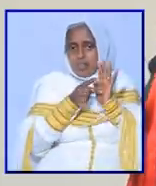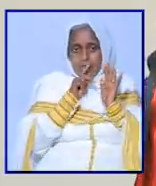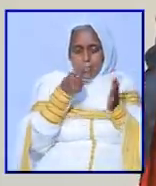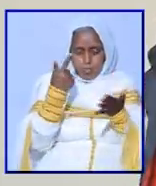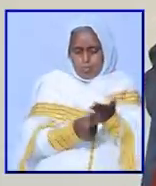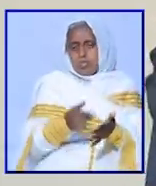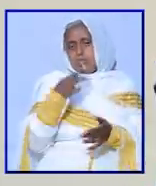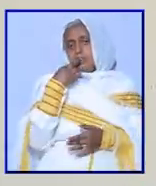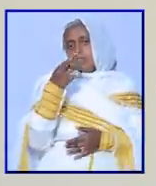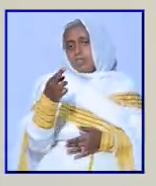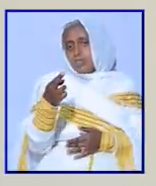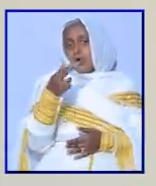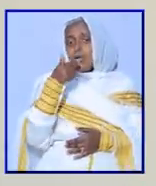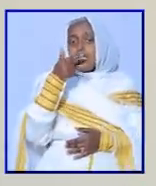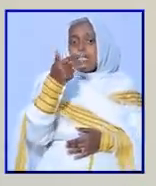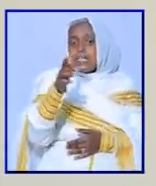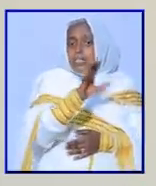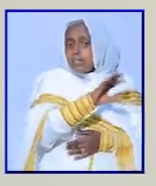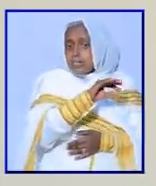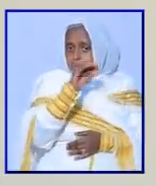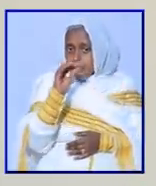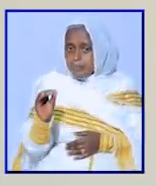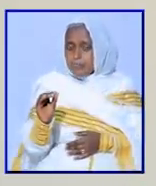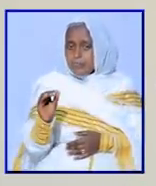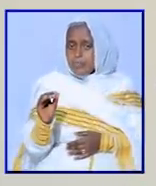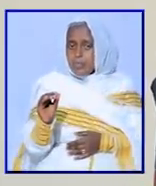እንዲህ ናቸው ይልና